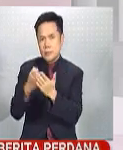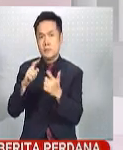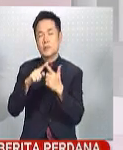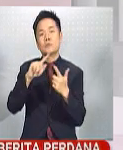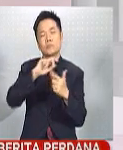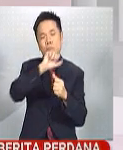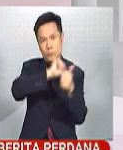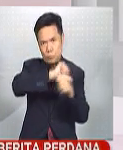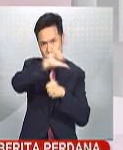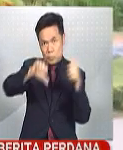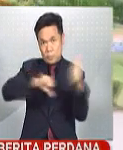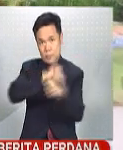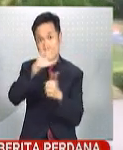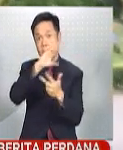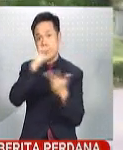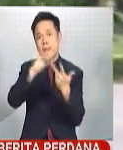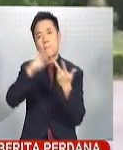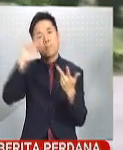politik.